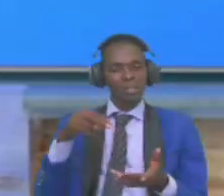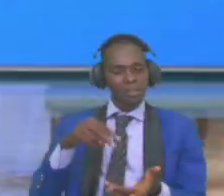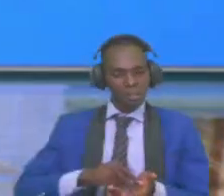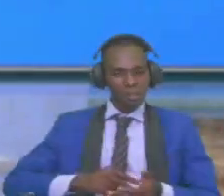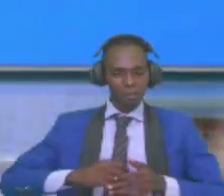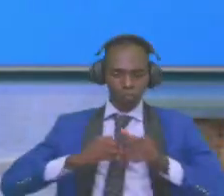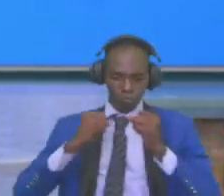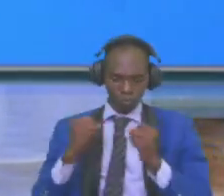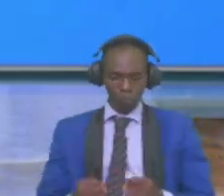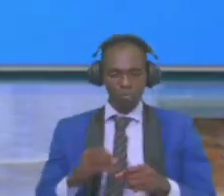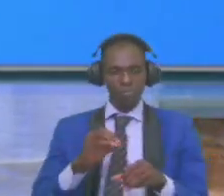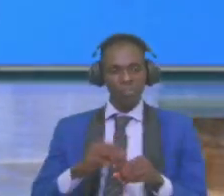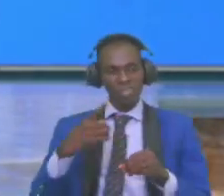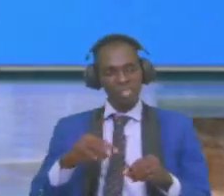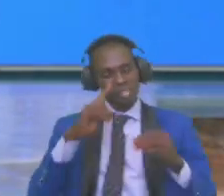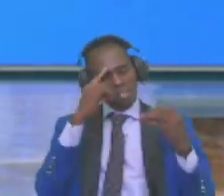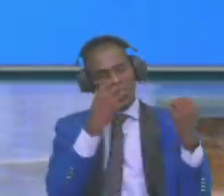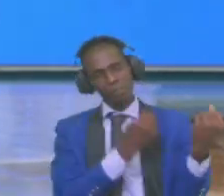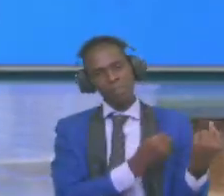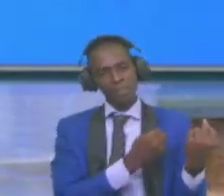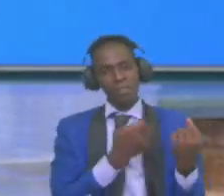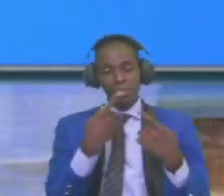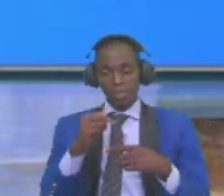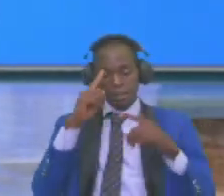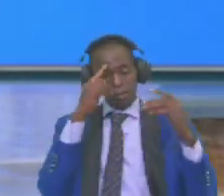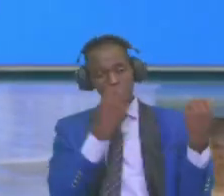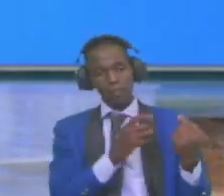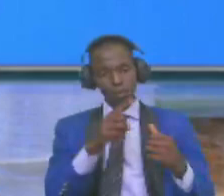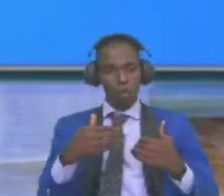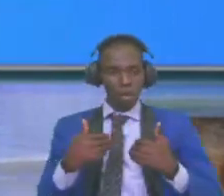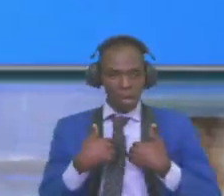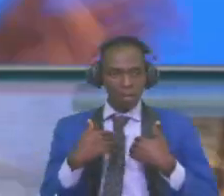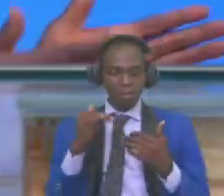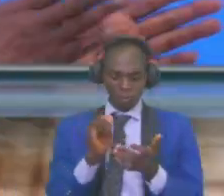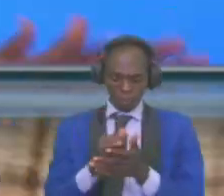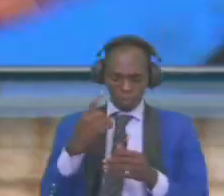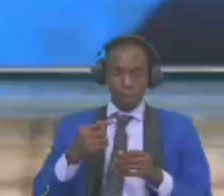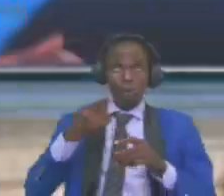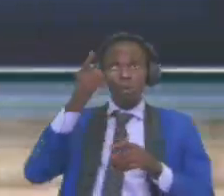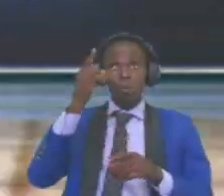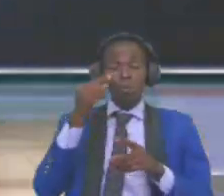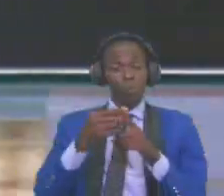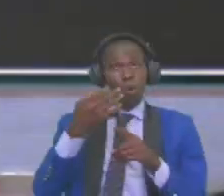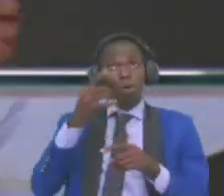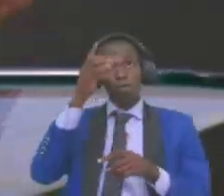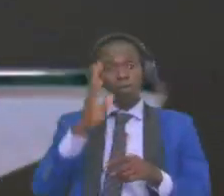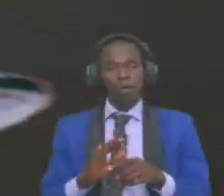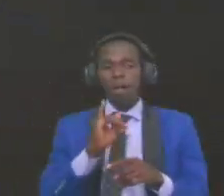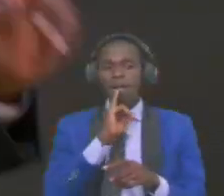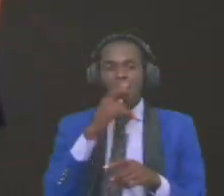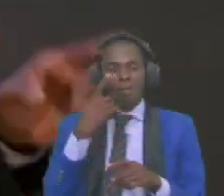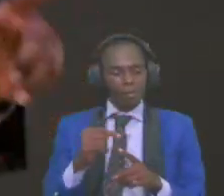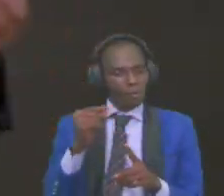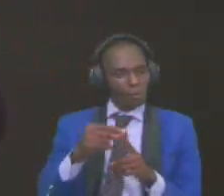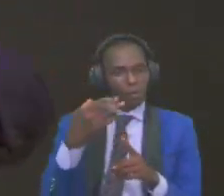se marier à une toutes personnes demeurées faibles dans la foi la foi que vous avez que la parole de dieu est la part